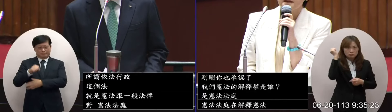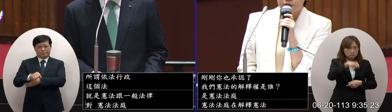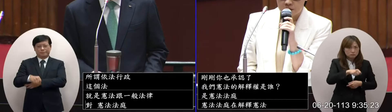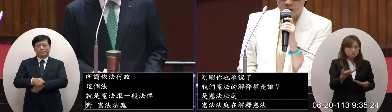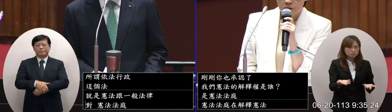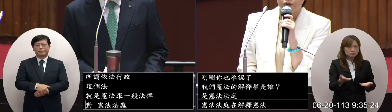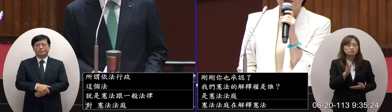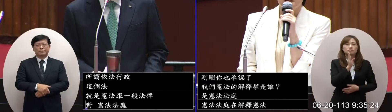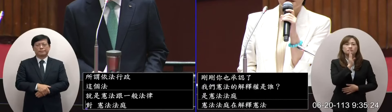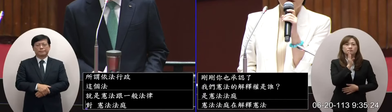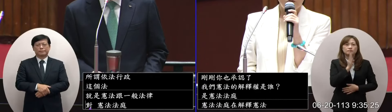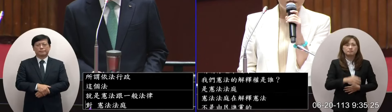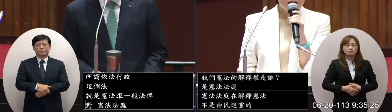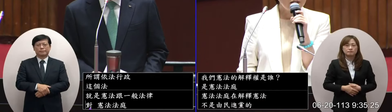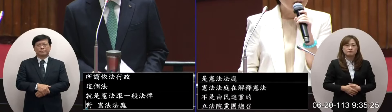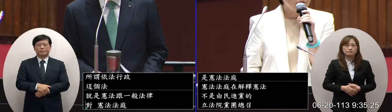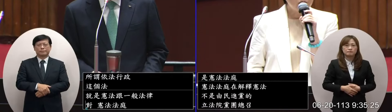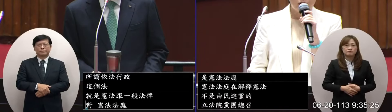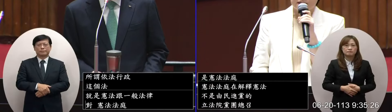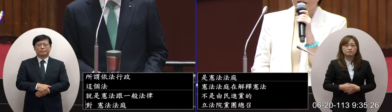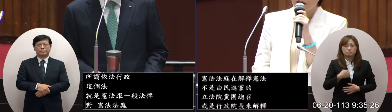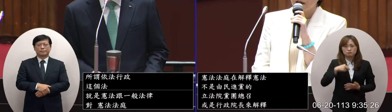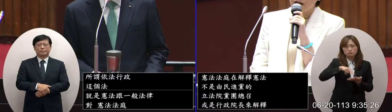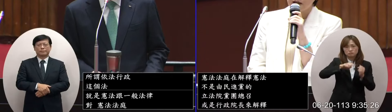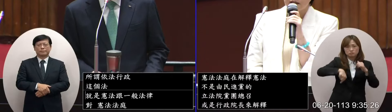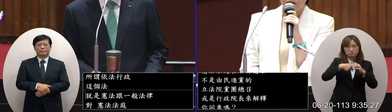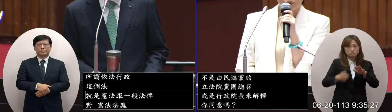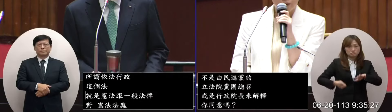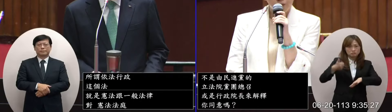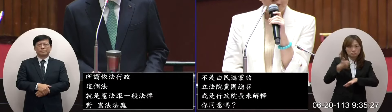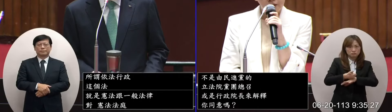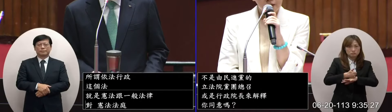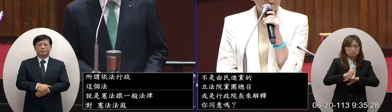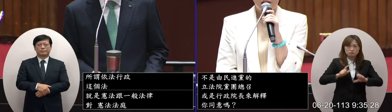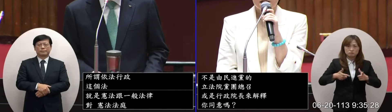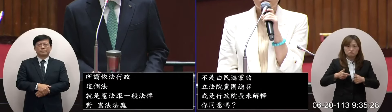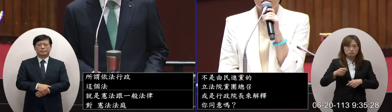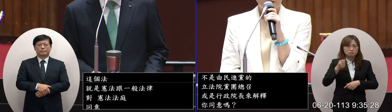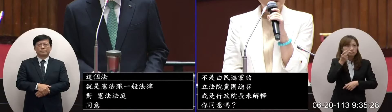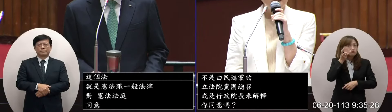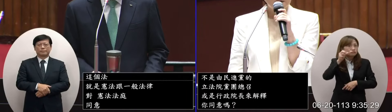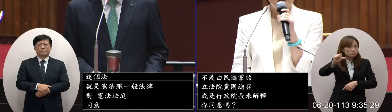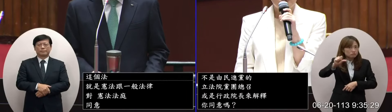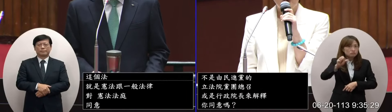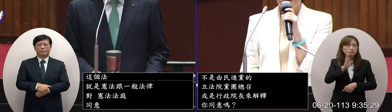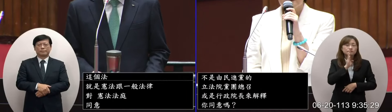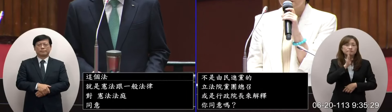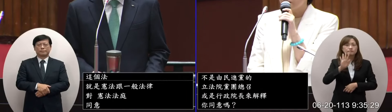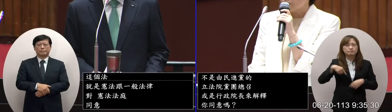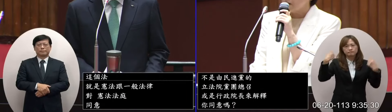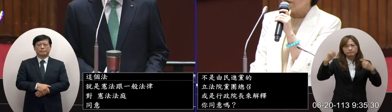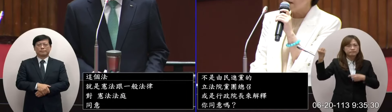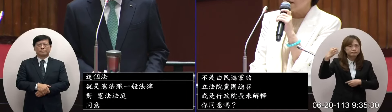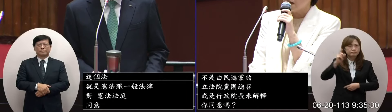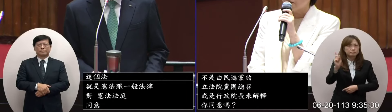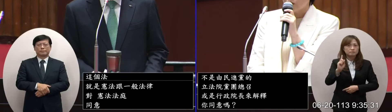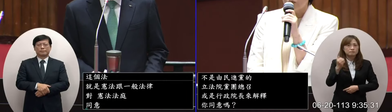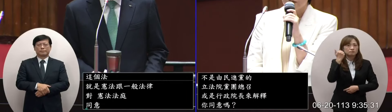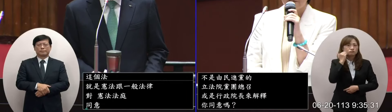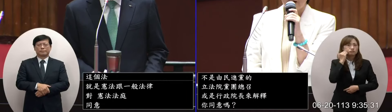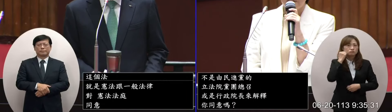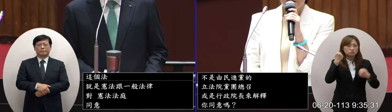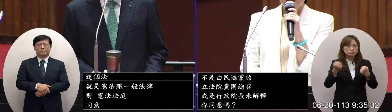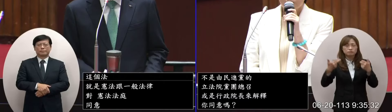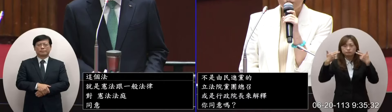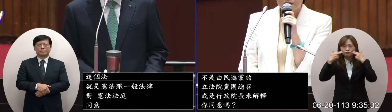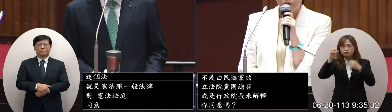同意。 是，所以我在立法院我也才刚刚来个5个月，但是我常常听到一句话，就是只要在野党